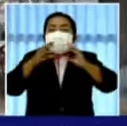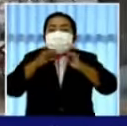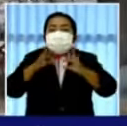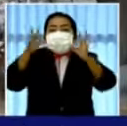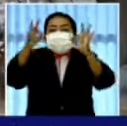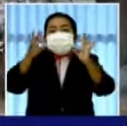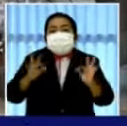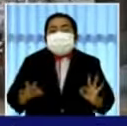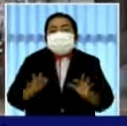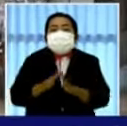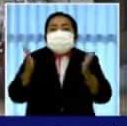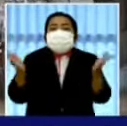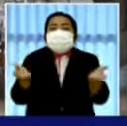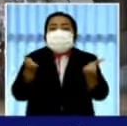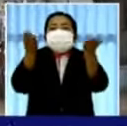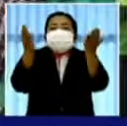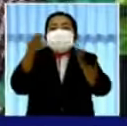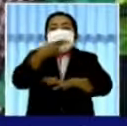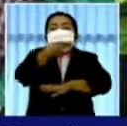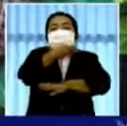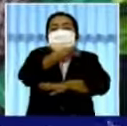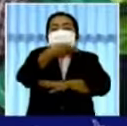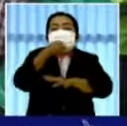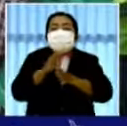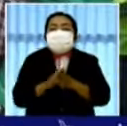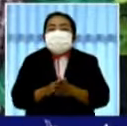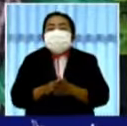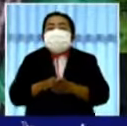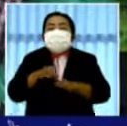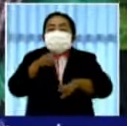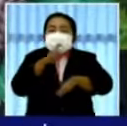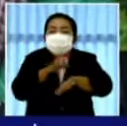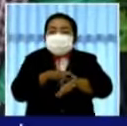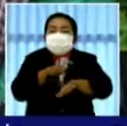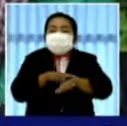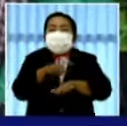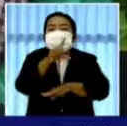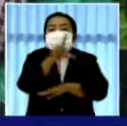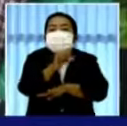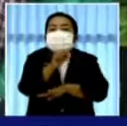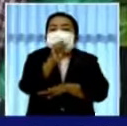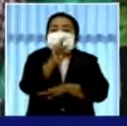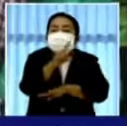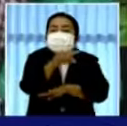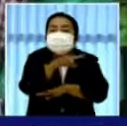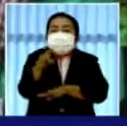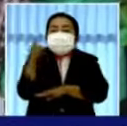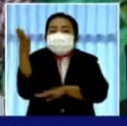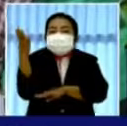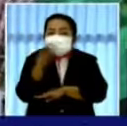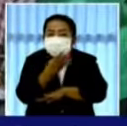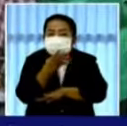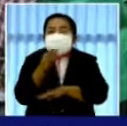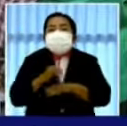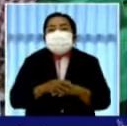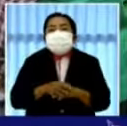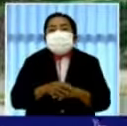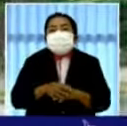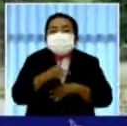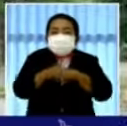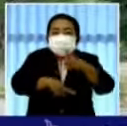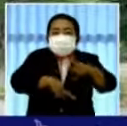มาตรการต่างๆนะครับหลักๆเลยก็คือเรื่องของการเคอร์ฟิวกับในช่วงเวลา 21:00นถึง 04:00นครับพอนี่คือในส่วน